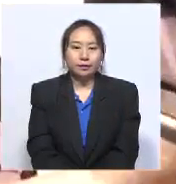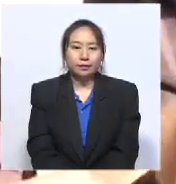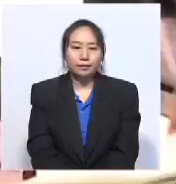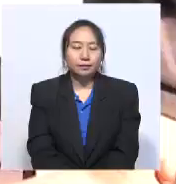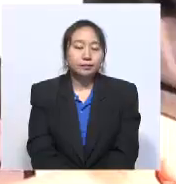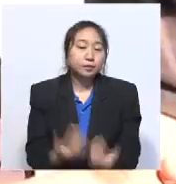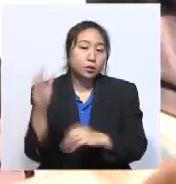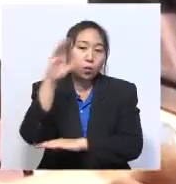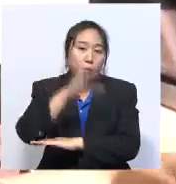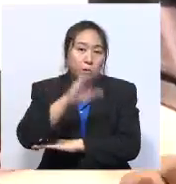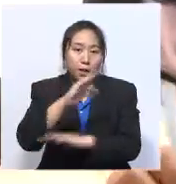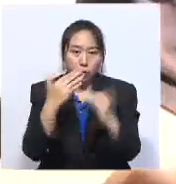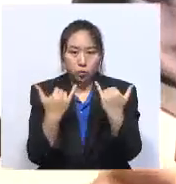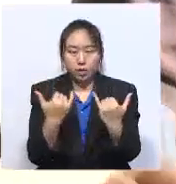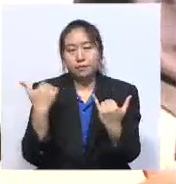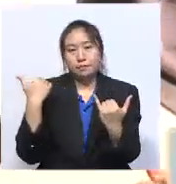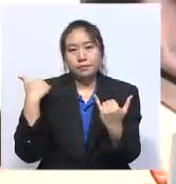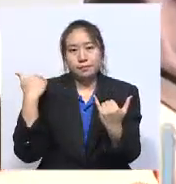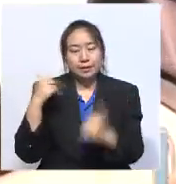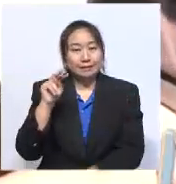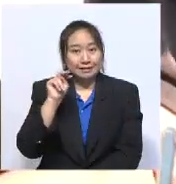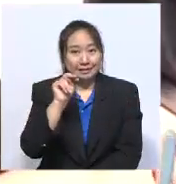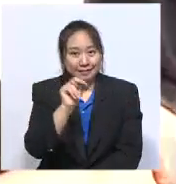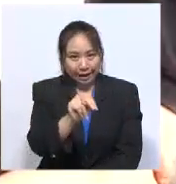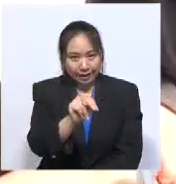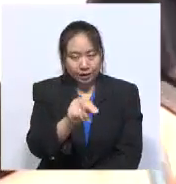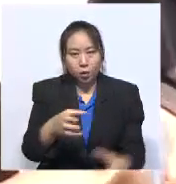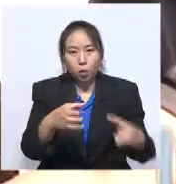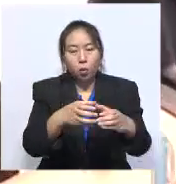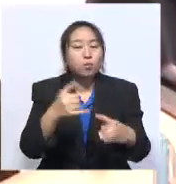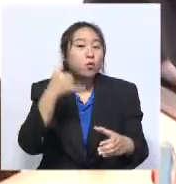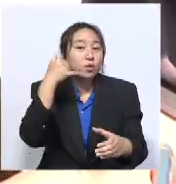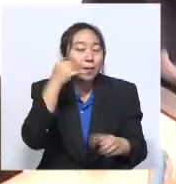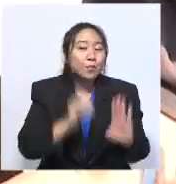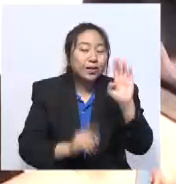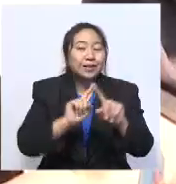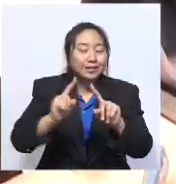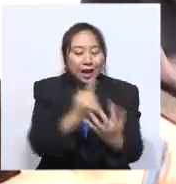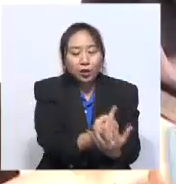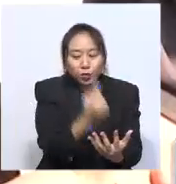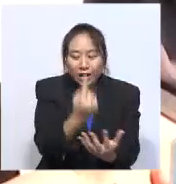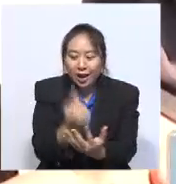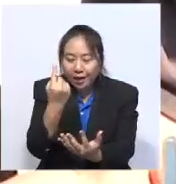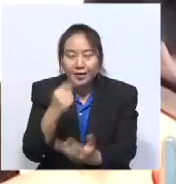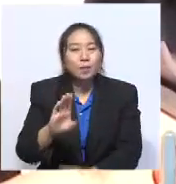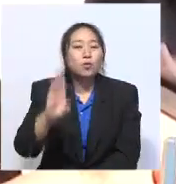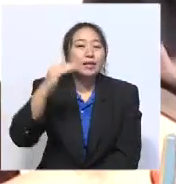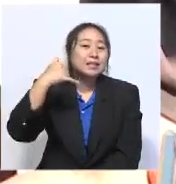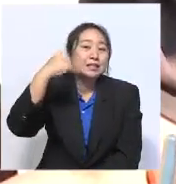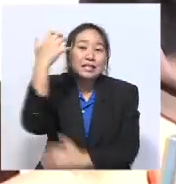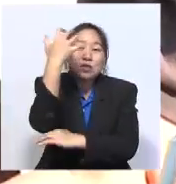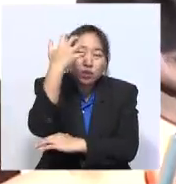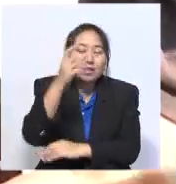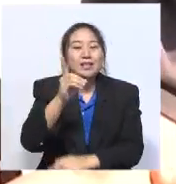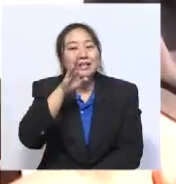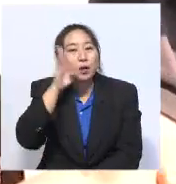ขณะที่ช่วงบ่ายวันนี้นะครับก็ได้มีการนัดตัวแทนของเครือข่ายโทรศัพท์มือถือและทีวีดิจิทัลนะครับมาหารือโด